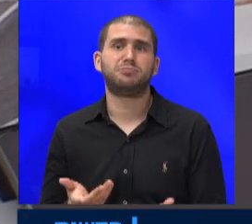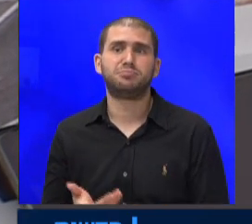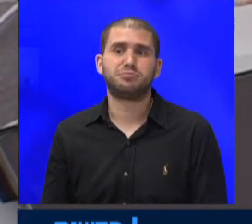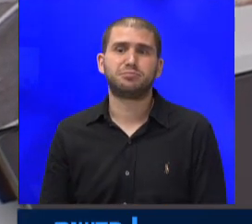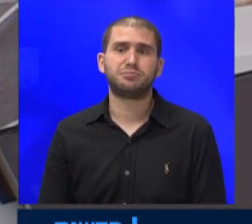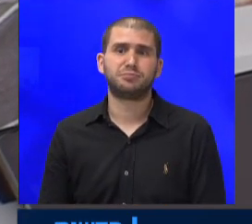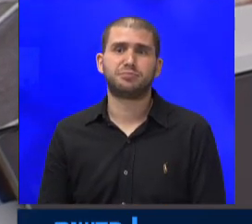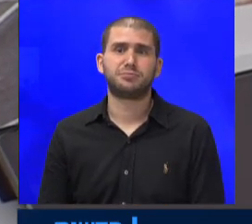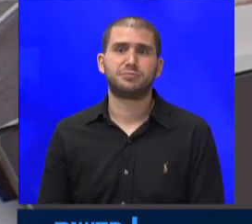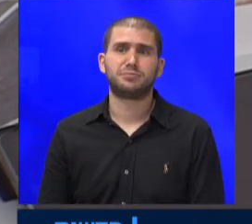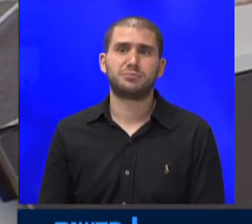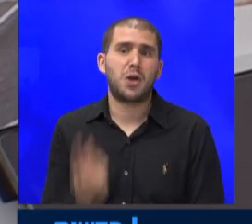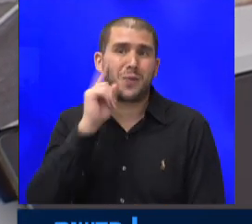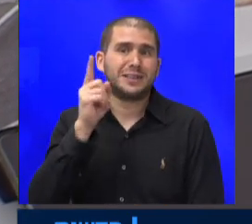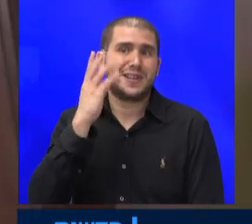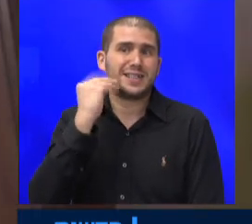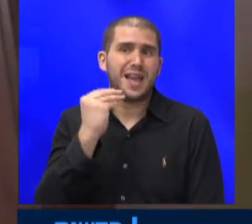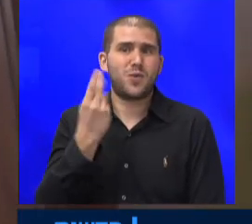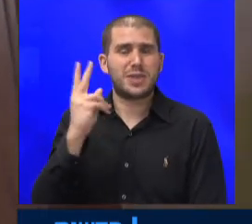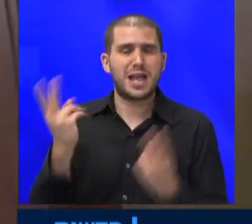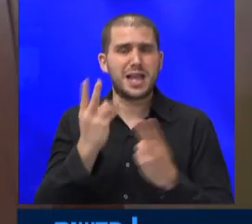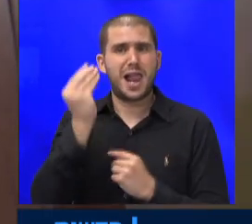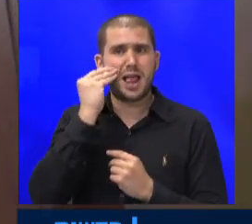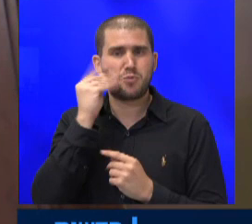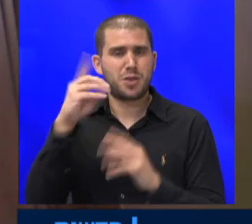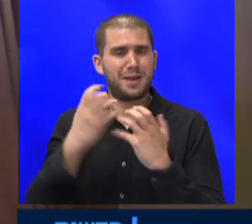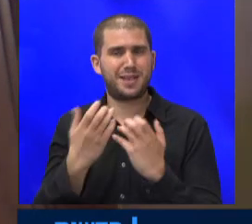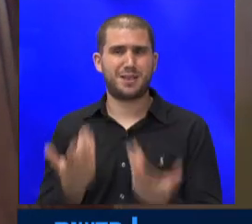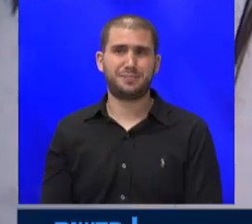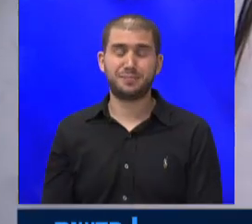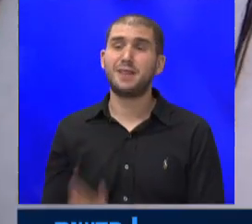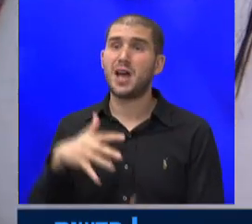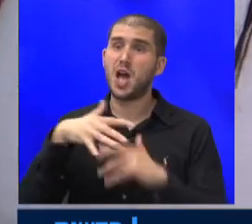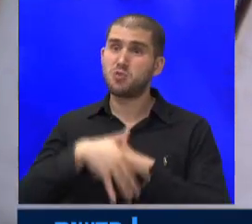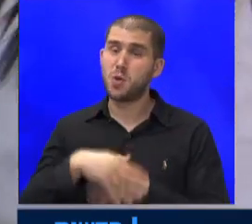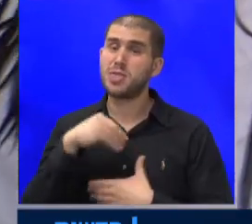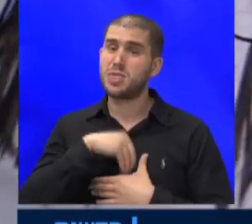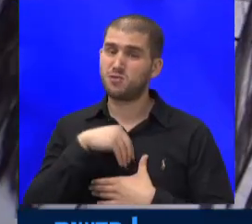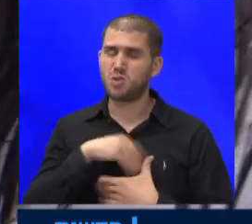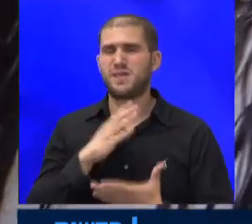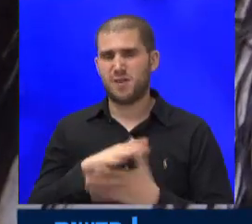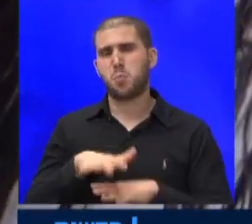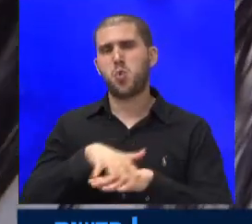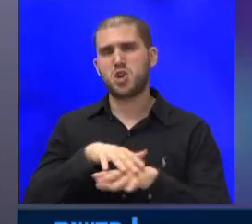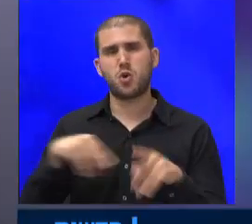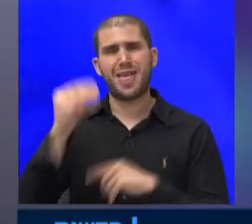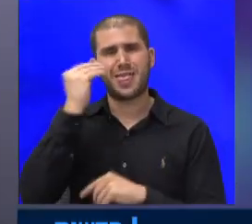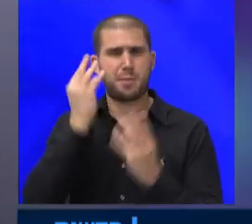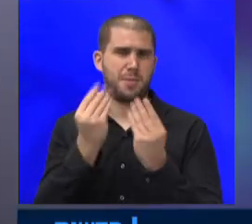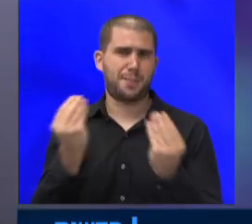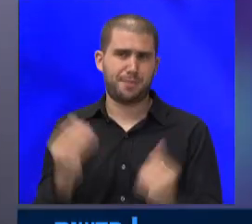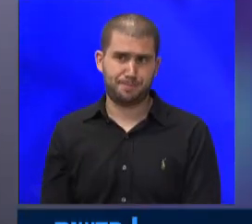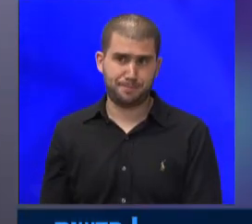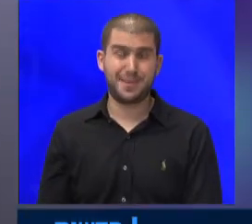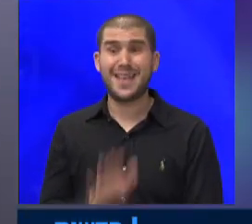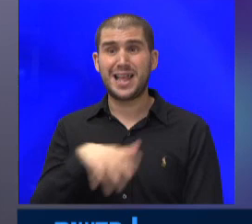יודעת, זה כיף יותר גם קל ללמוד בכיתה. וההשפעות הנפשיות כבר ניכרות אצל תלמידים רבים. ילדים שישנים